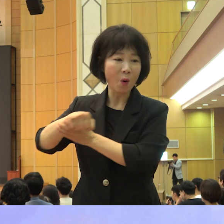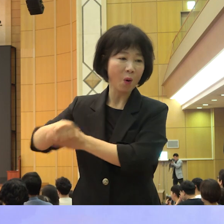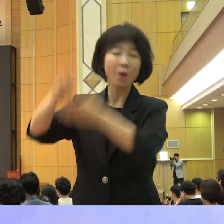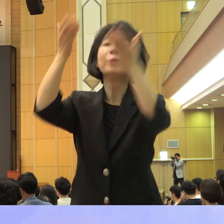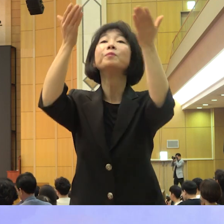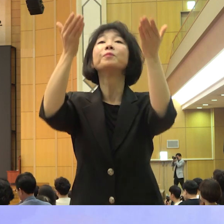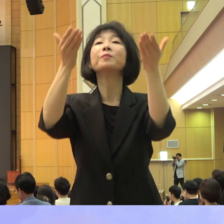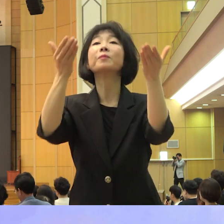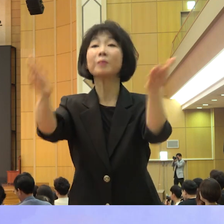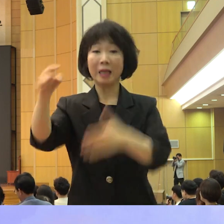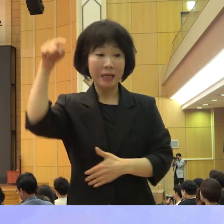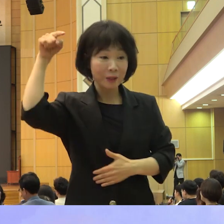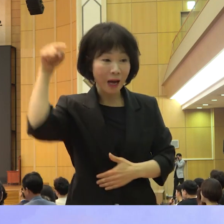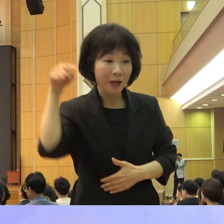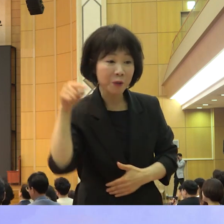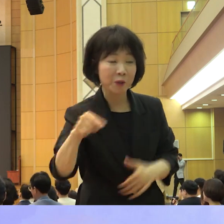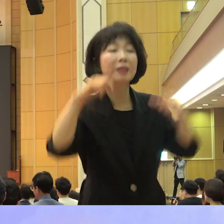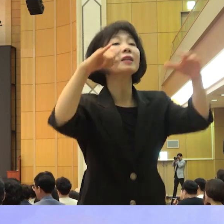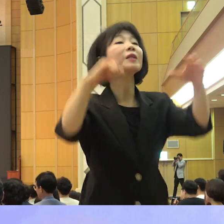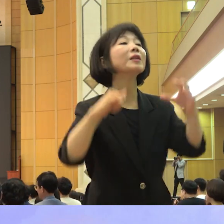맺고 당신이